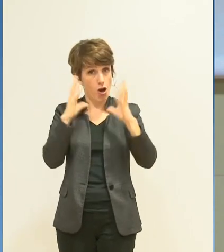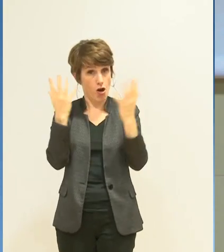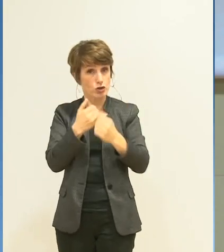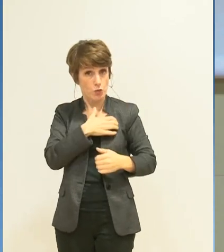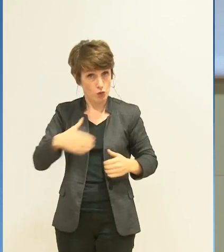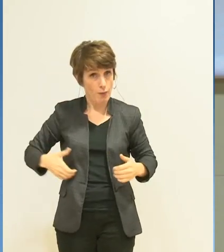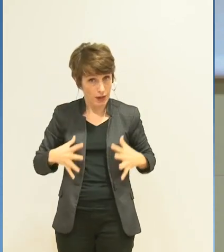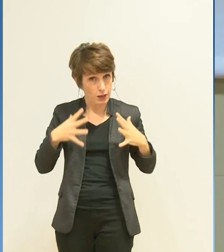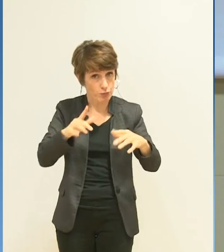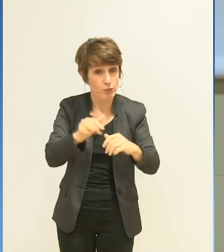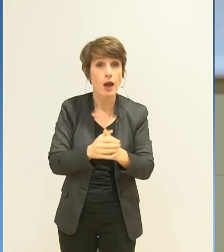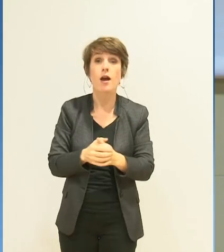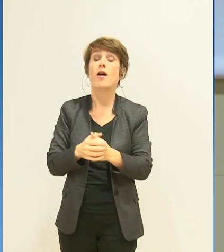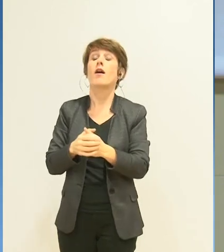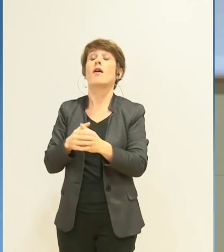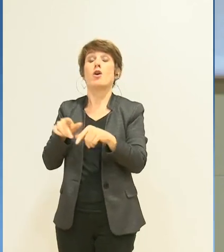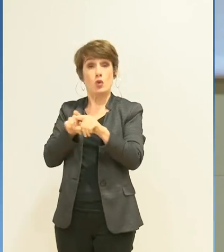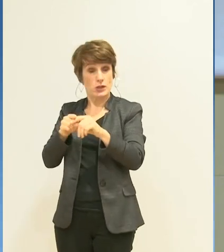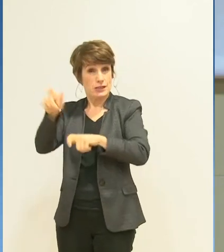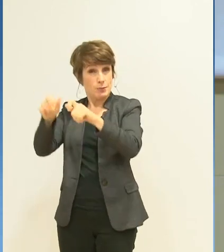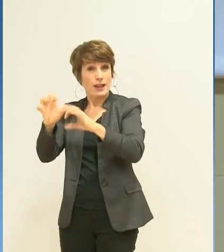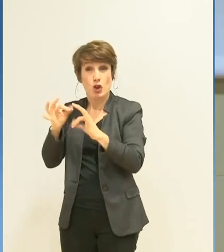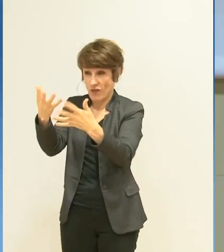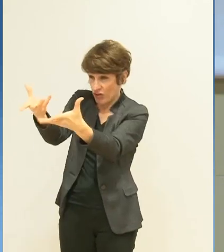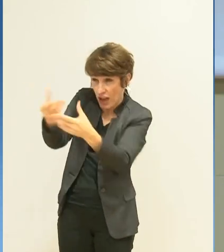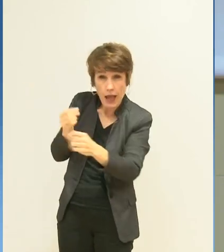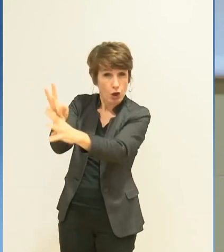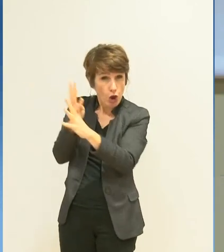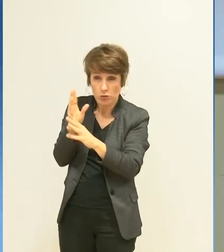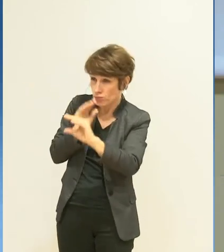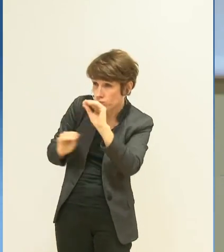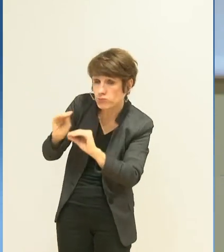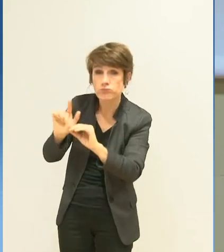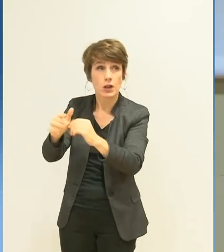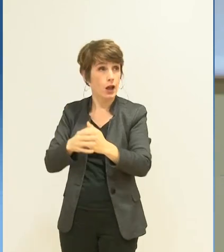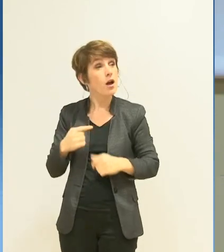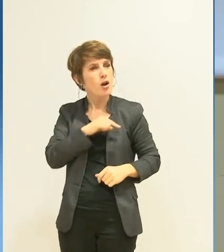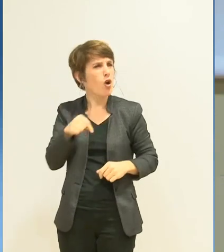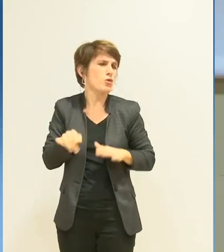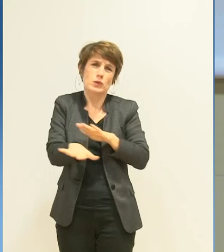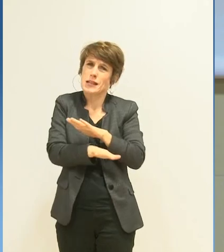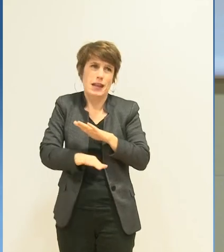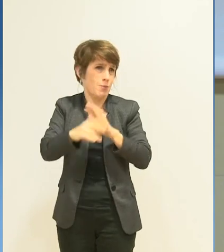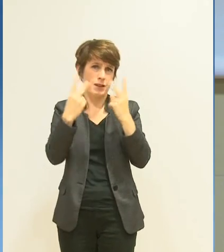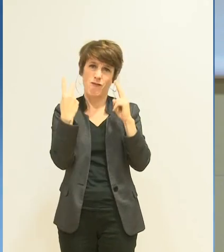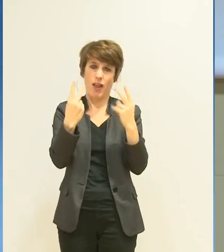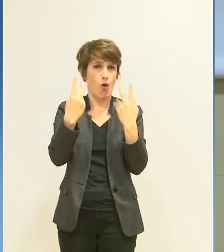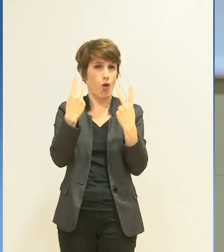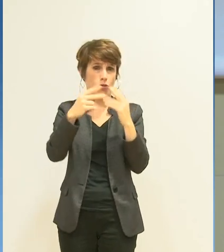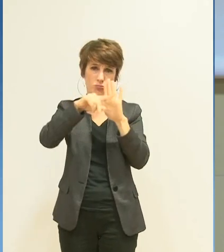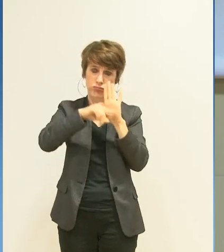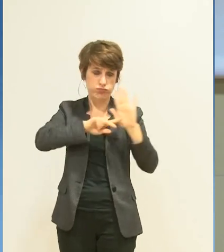accueillant les personnes fragiles tout cela c'est fondamental pour nous comment garantir des